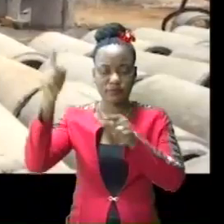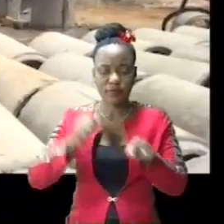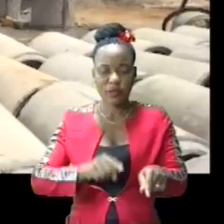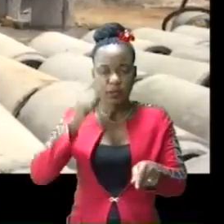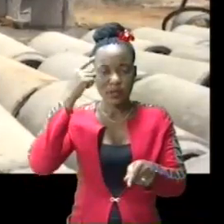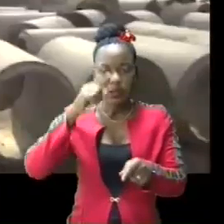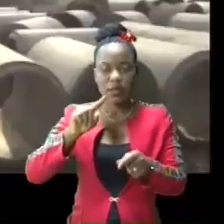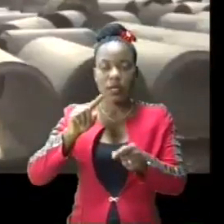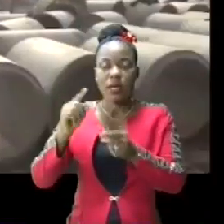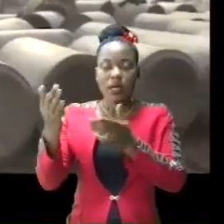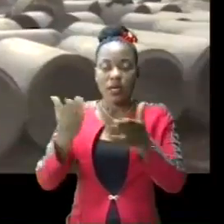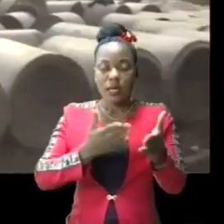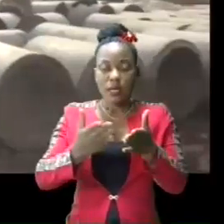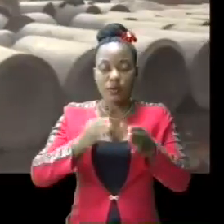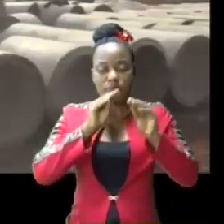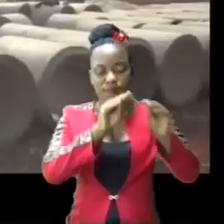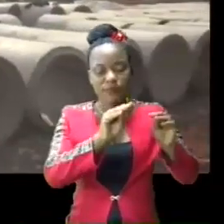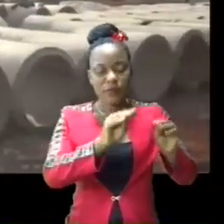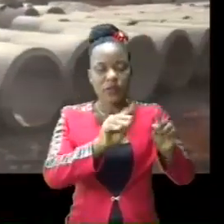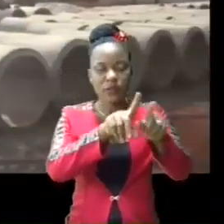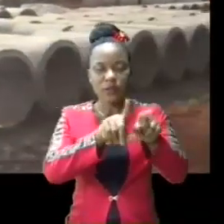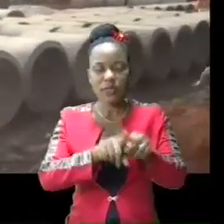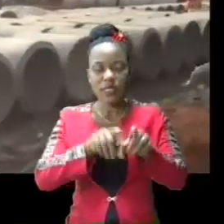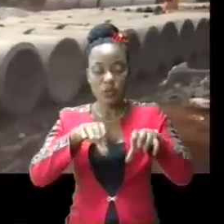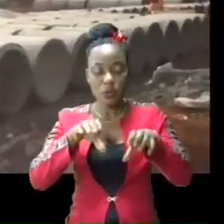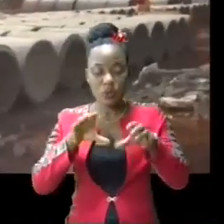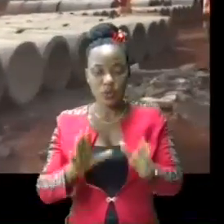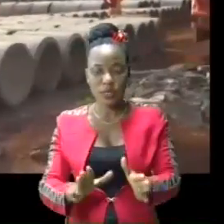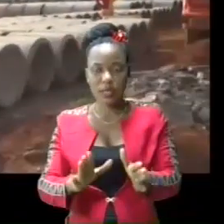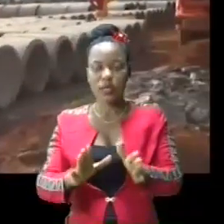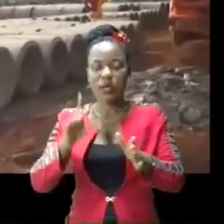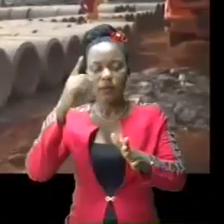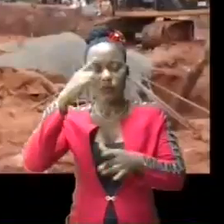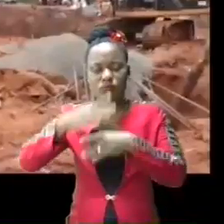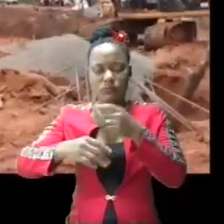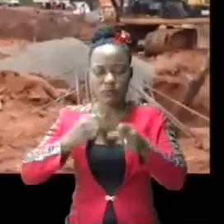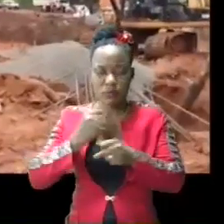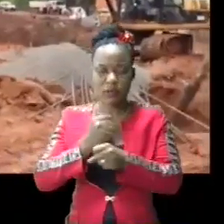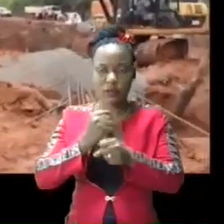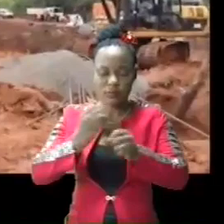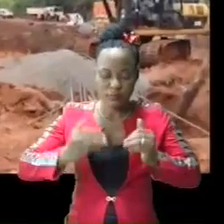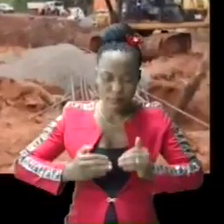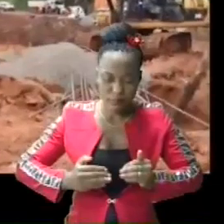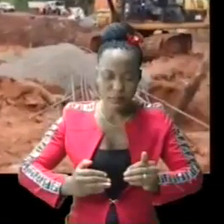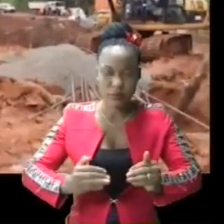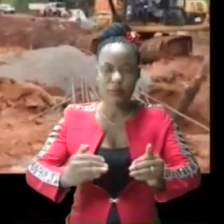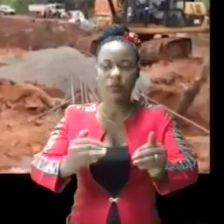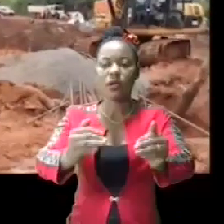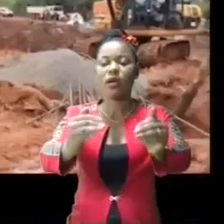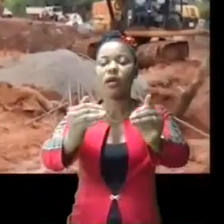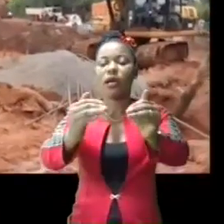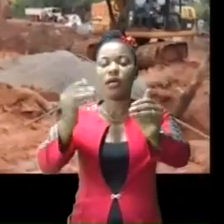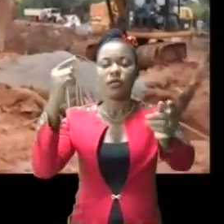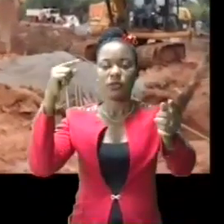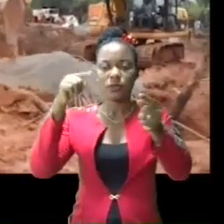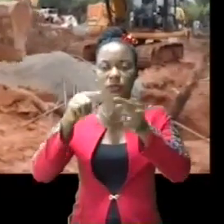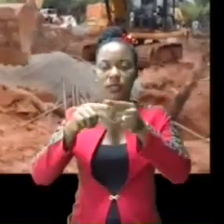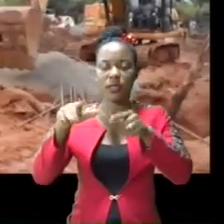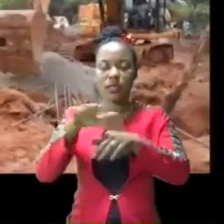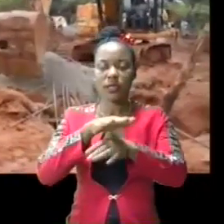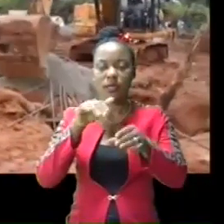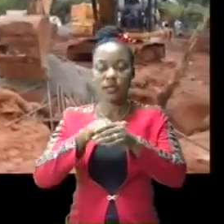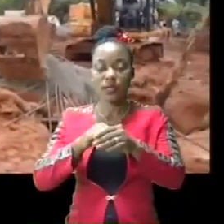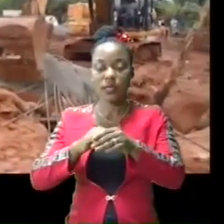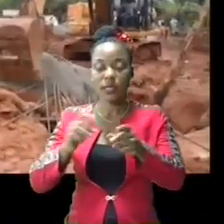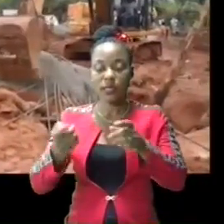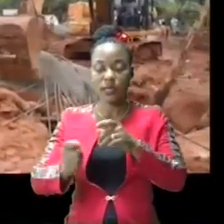le transfert de compétences aux ingénieurs locaux. Au moment où d'intenses travaux d'infrastructures routières sont lancés sur les 6